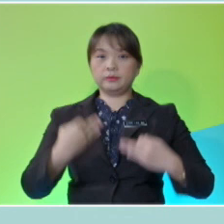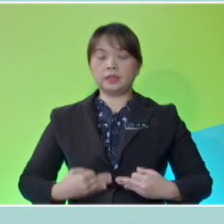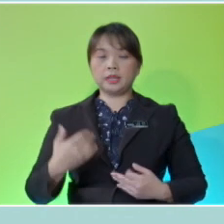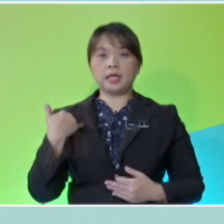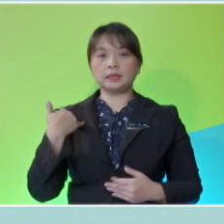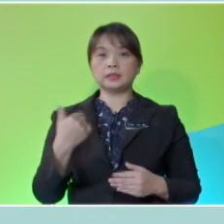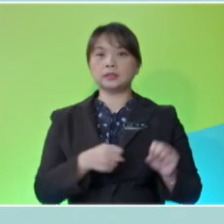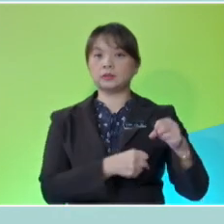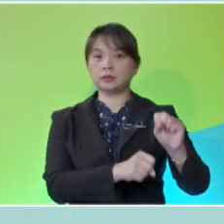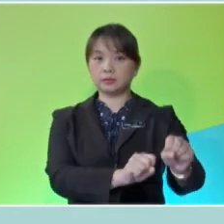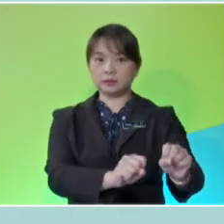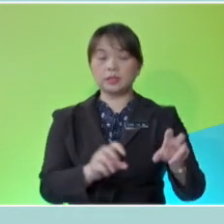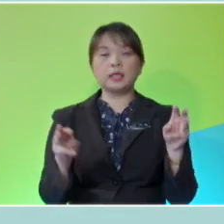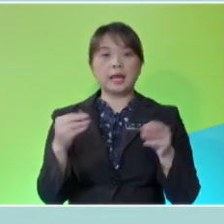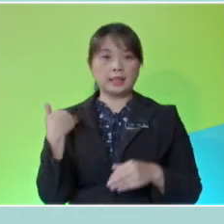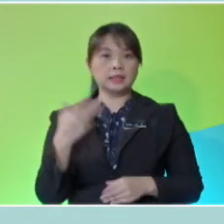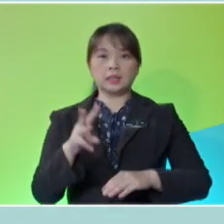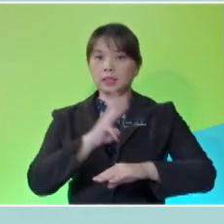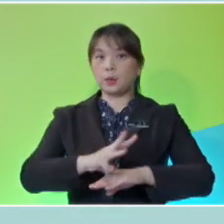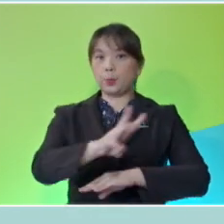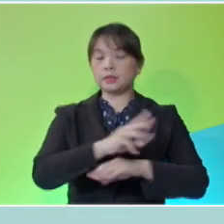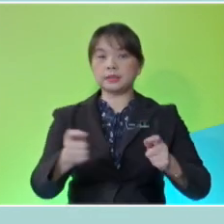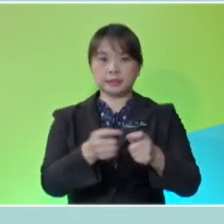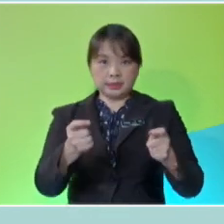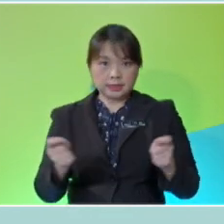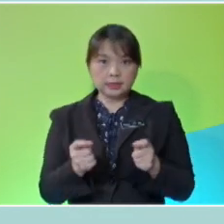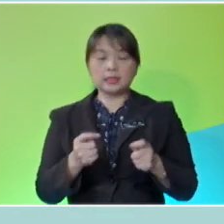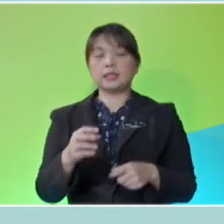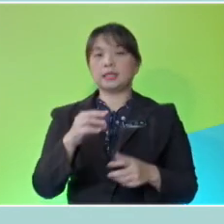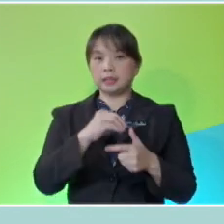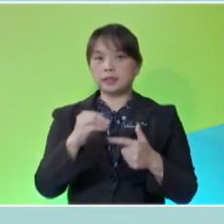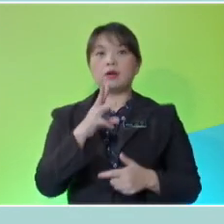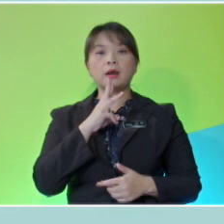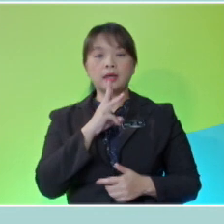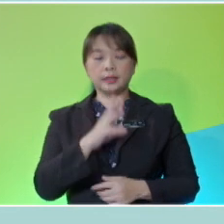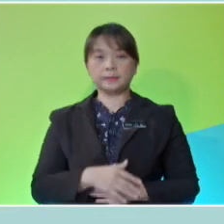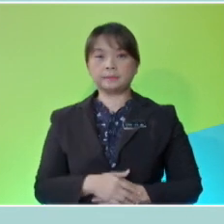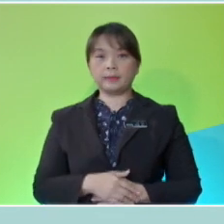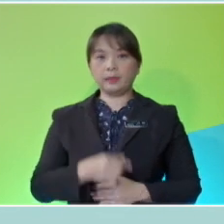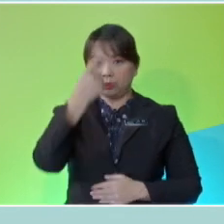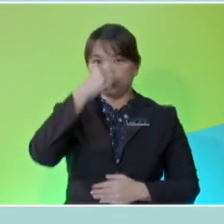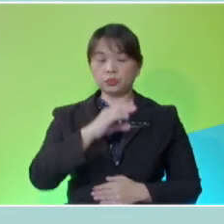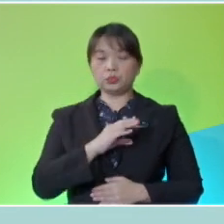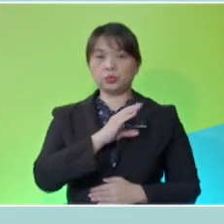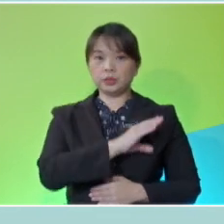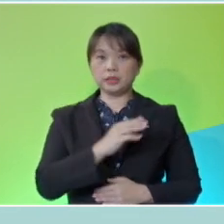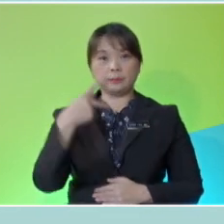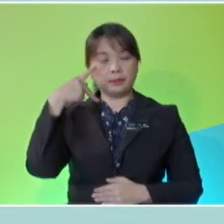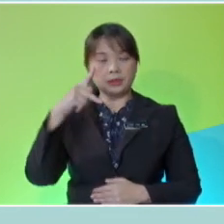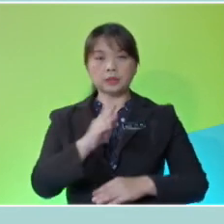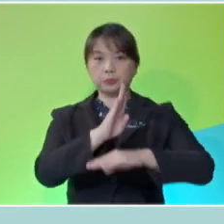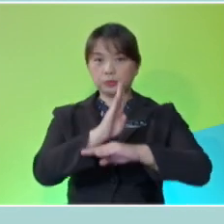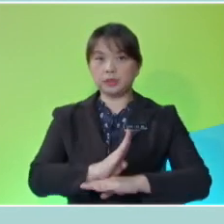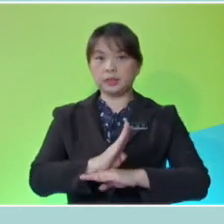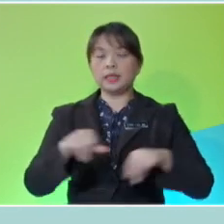ini adalah kawasan Sungai ataupun kawasan Tasik Jadi untuk ciri Pangandaran budaya antara Activity yang dapat